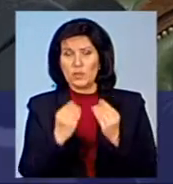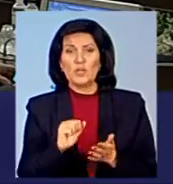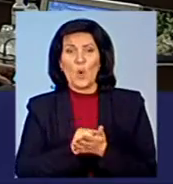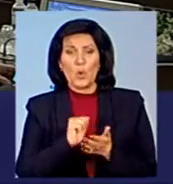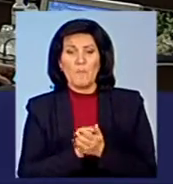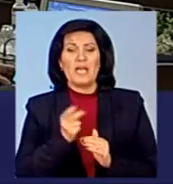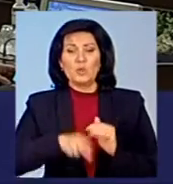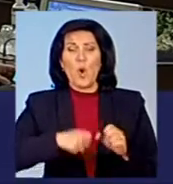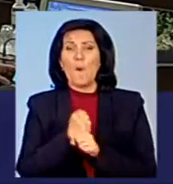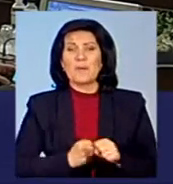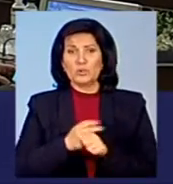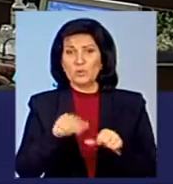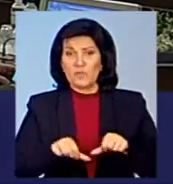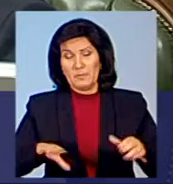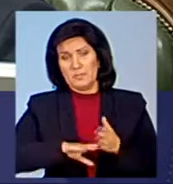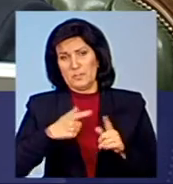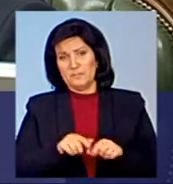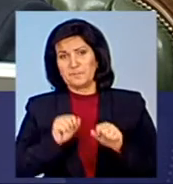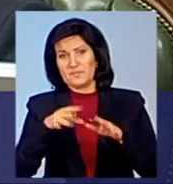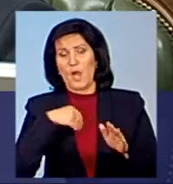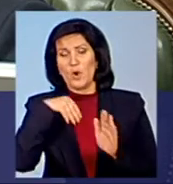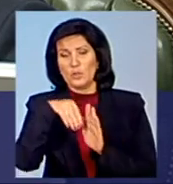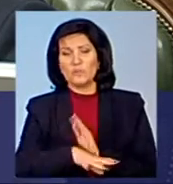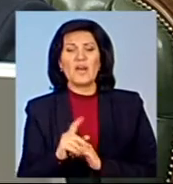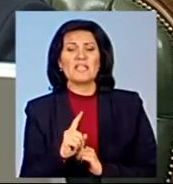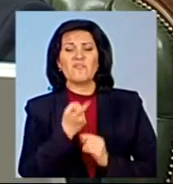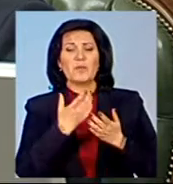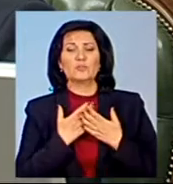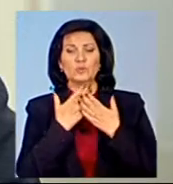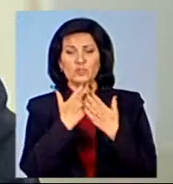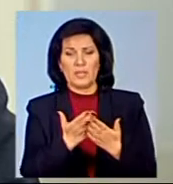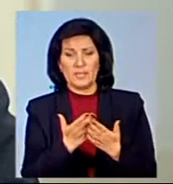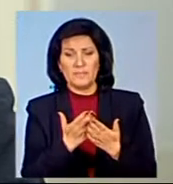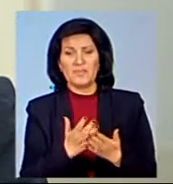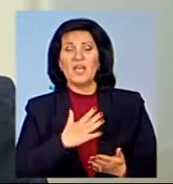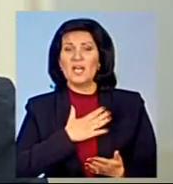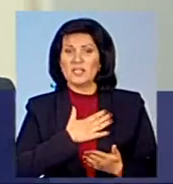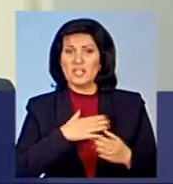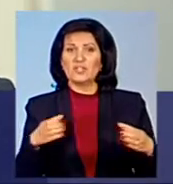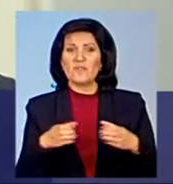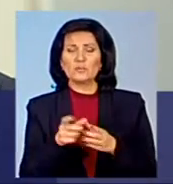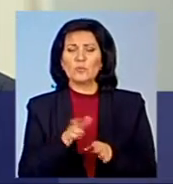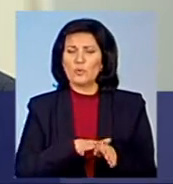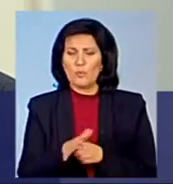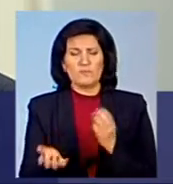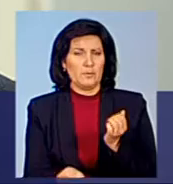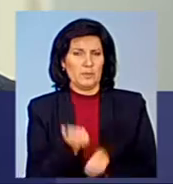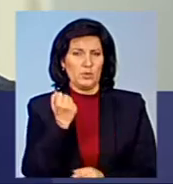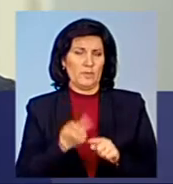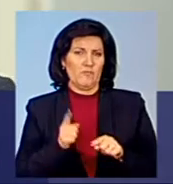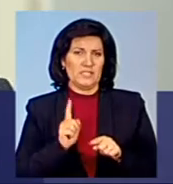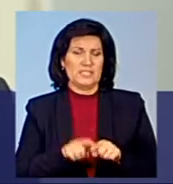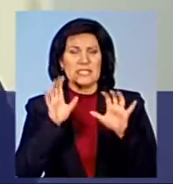документ допрацюють в комітеті, а після цього віддадуть на голосування в першому читанні. Наша фракція буде повністю підтримувати